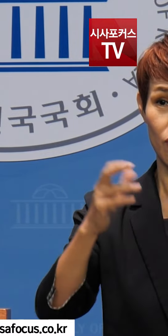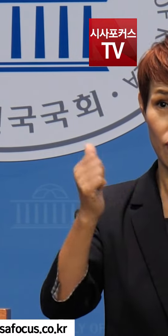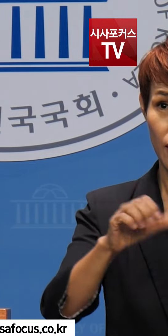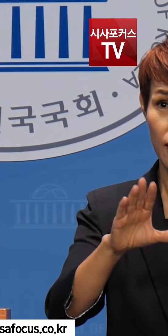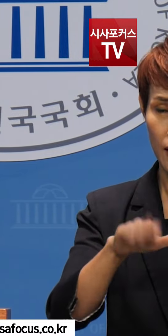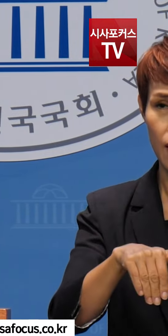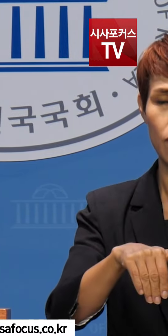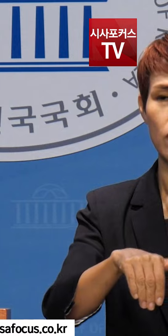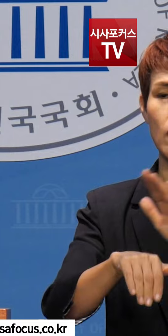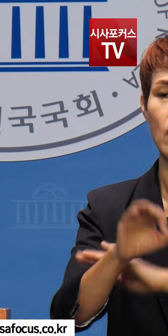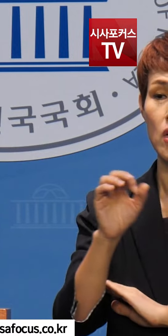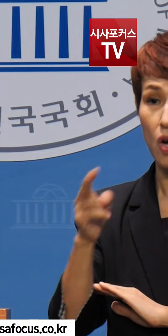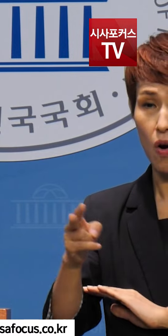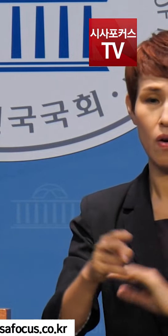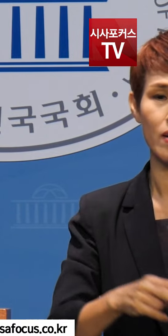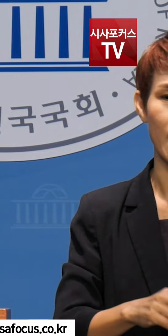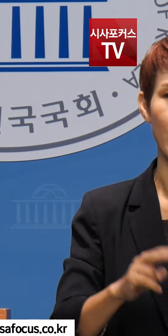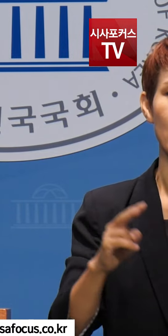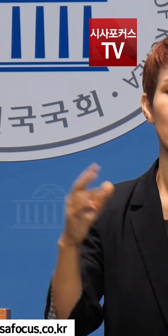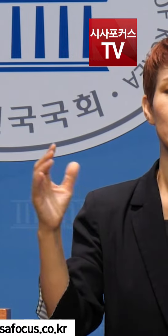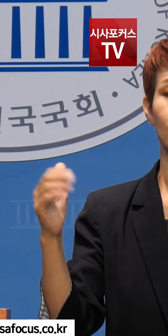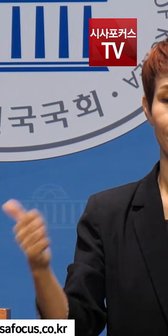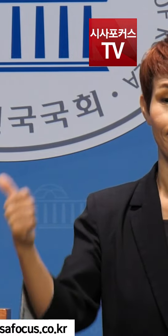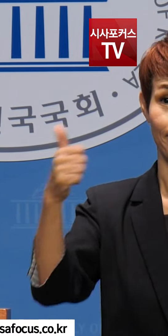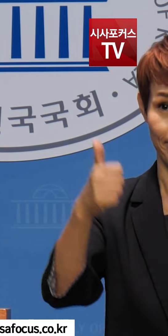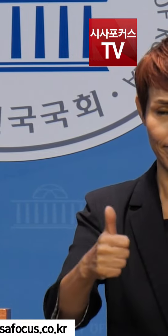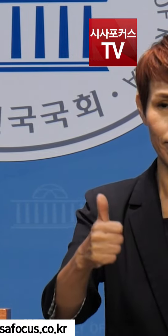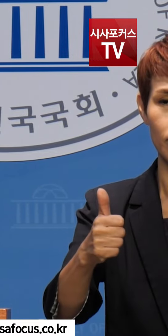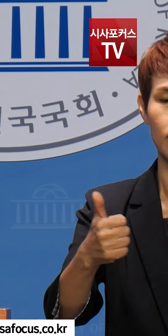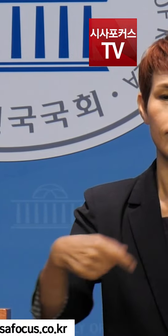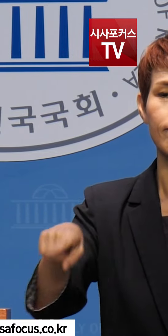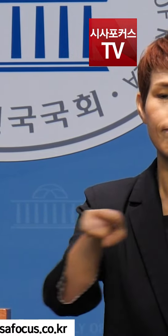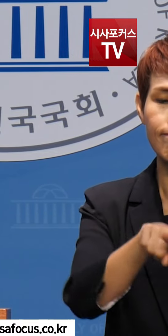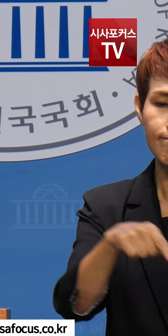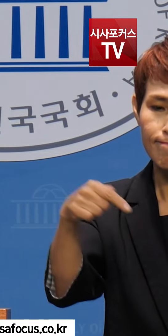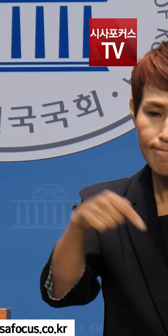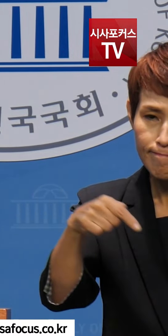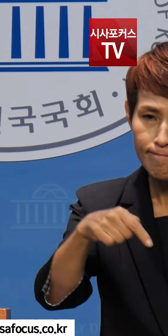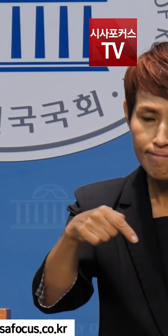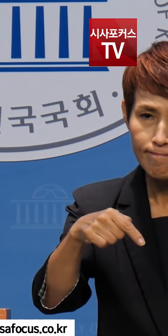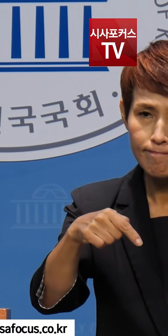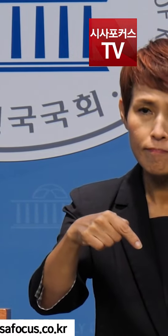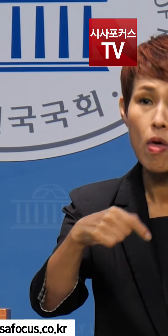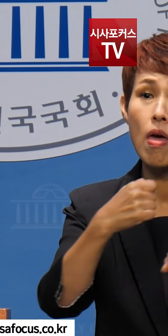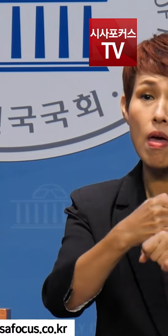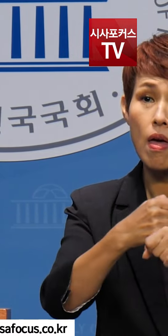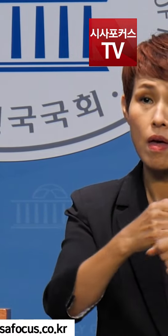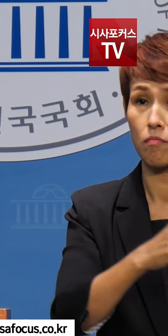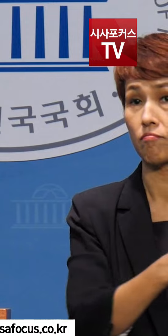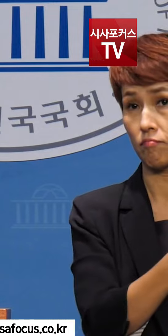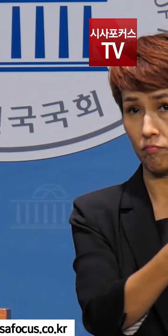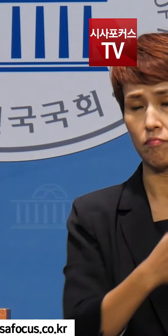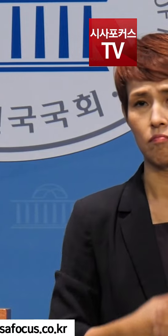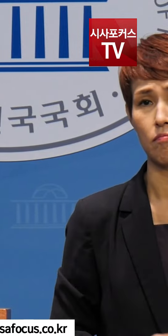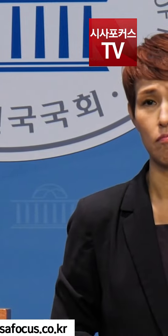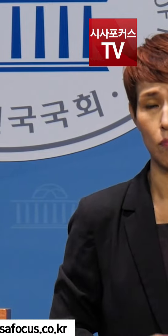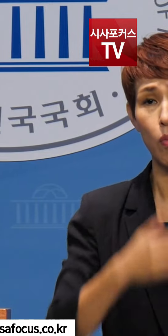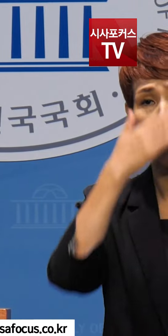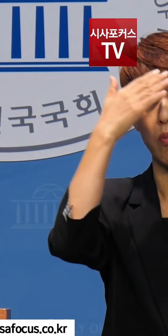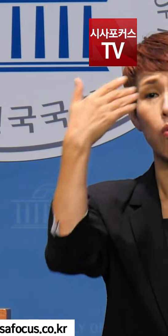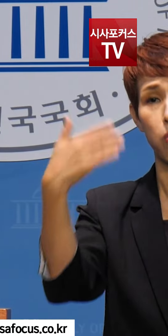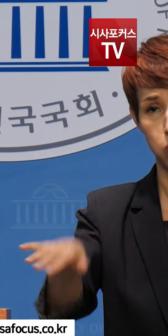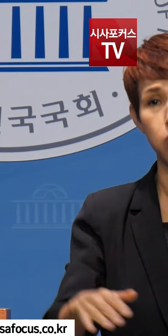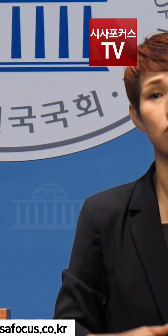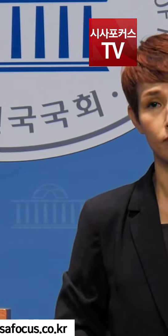여당과 제1야당 대표가 만나 공통공약 협의기구를 띄우기로 했습니다. 다행스러운